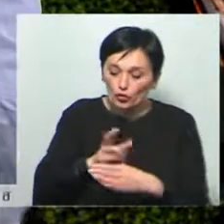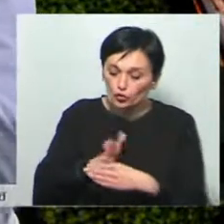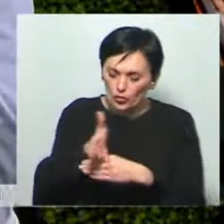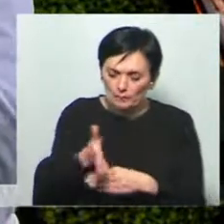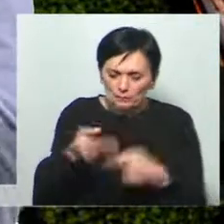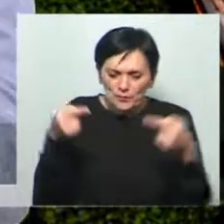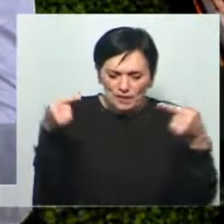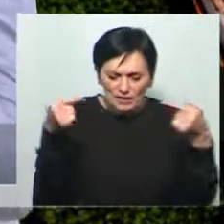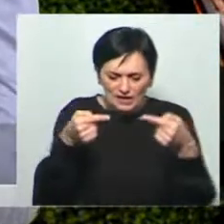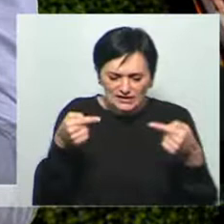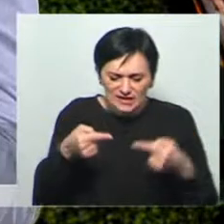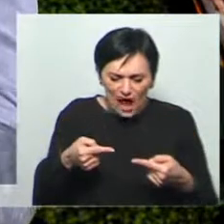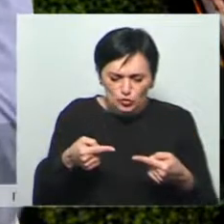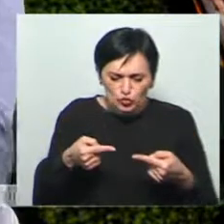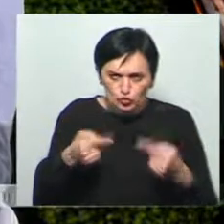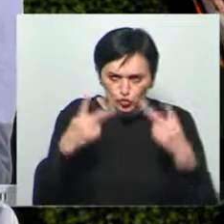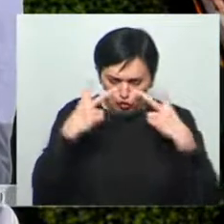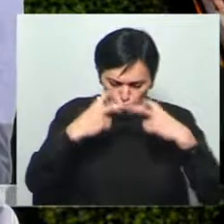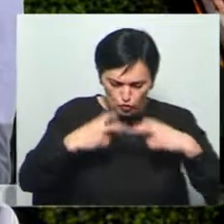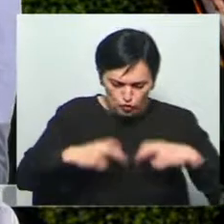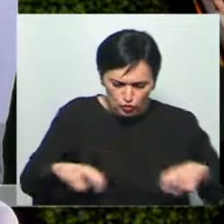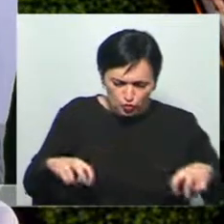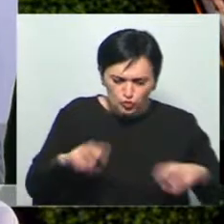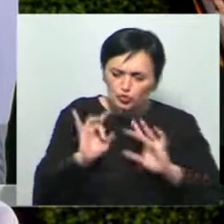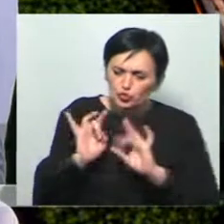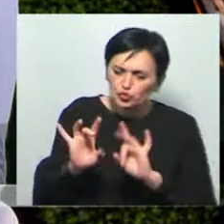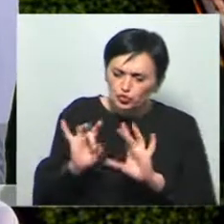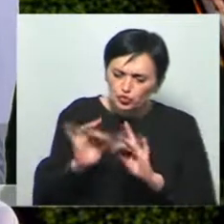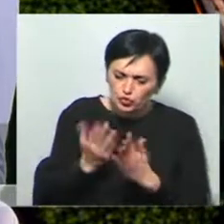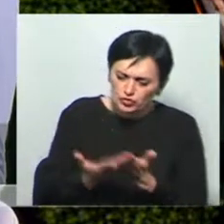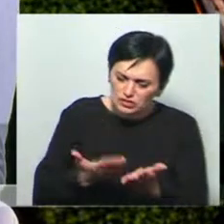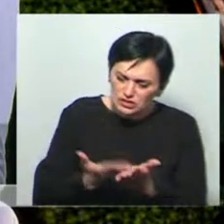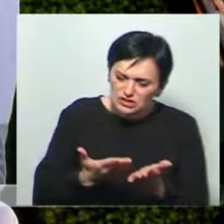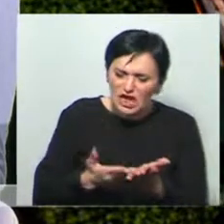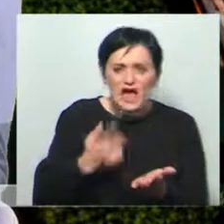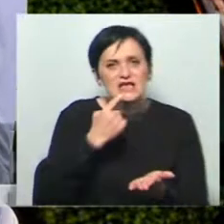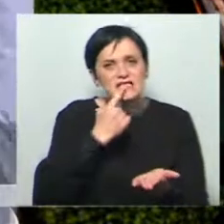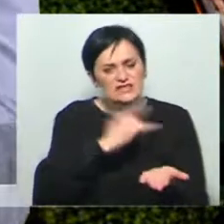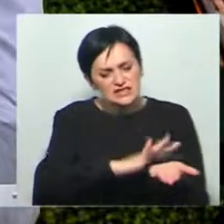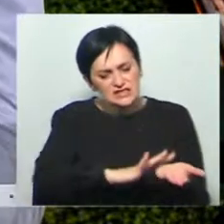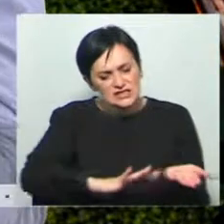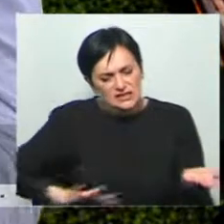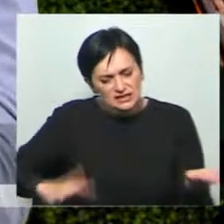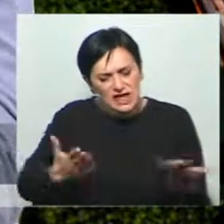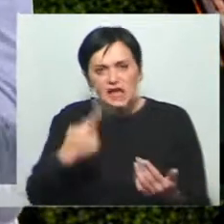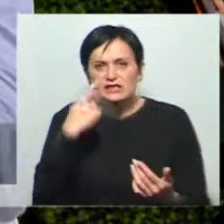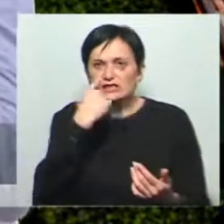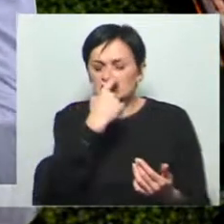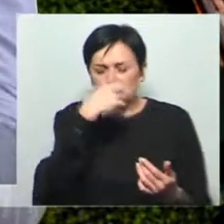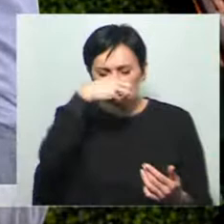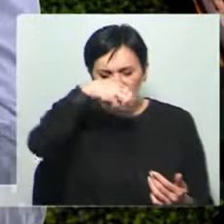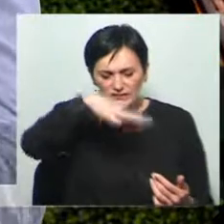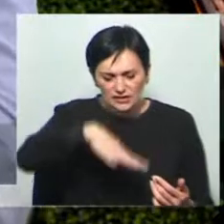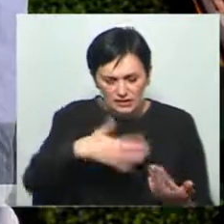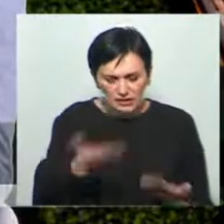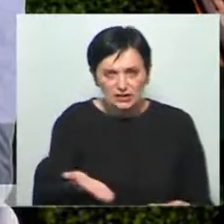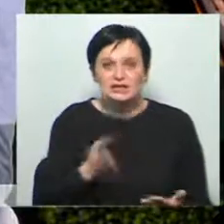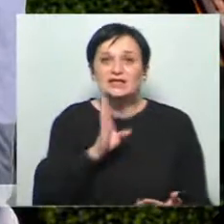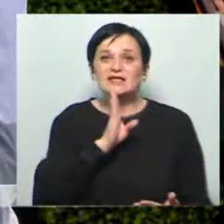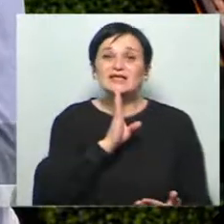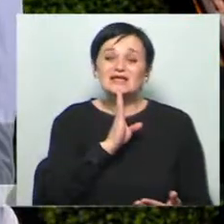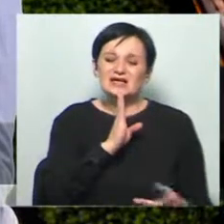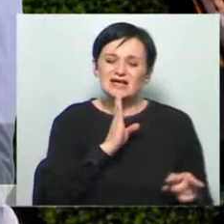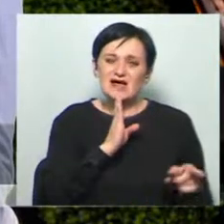თქვათ ანამნეზში, ქონდა თუ არა რაიმე სახის მიდრეკილება სისხლენებისადმი, იგივე ცხვირიდან სისხლენა, იგივე თქვათ